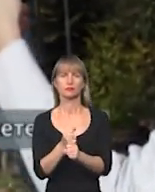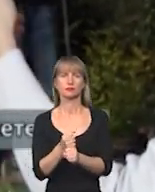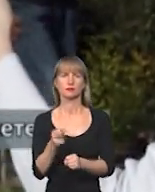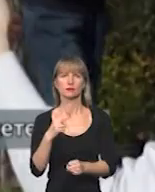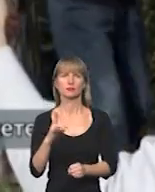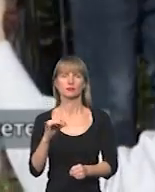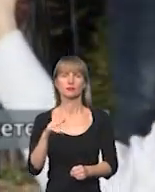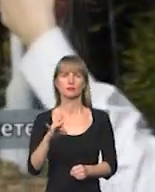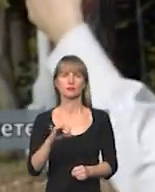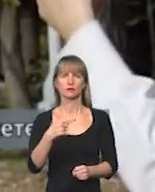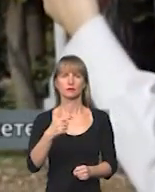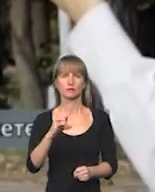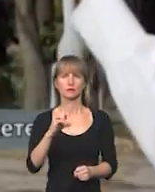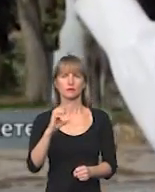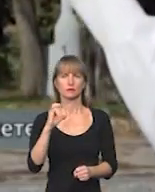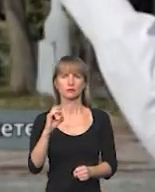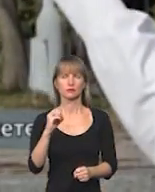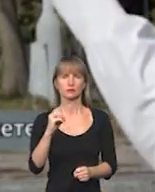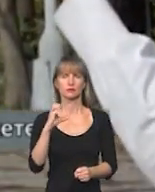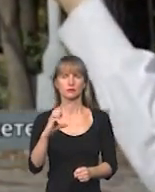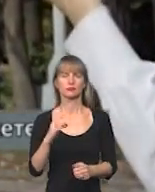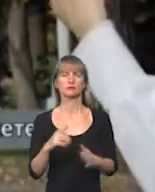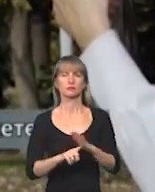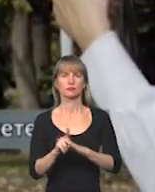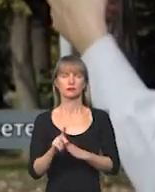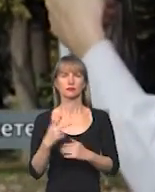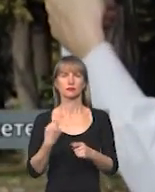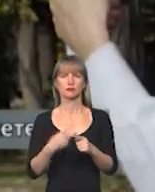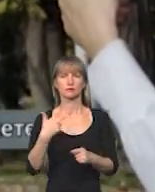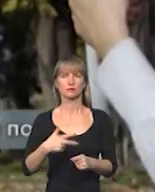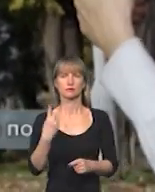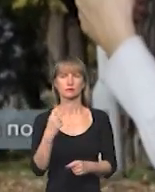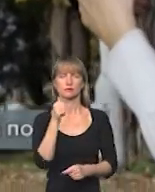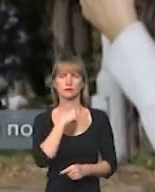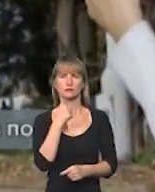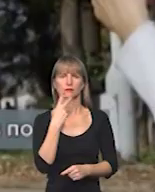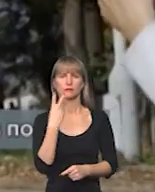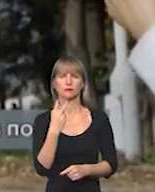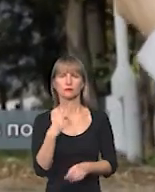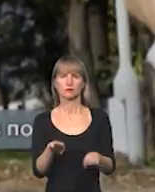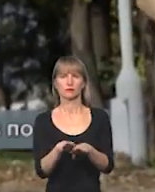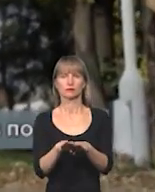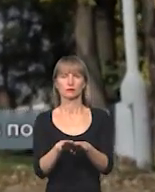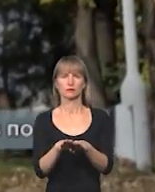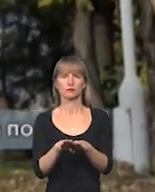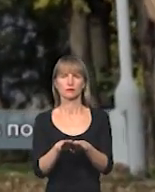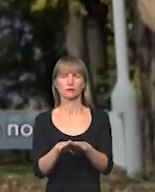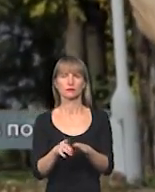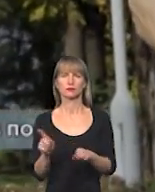Днепрогресс, собственно, вот уже открыли, запустили. Это 32-й год. Можете сравнить, тут очень четко видно,